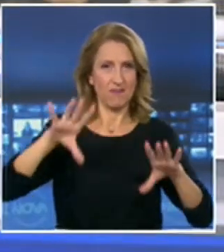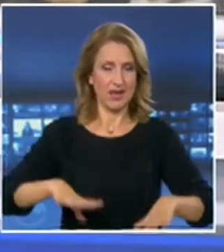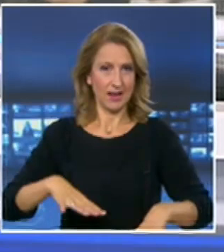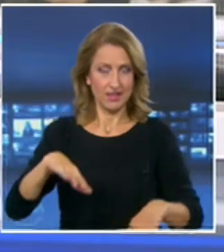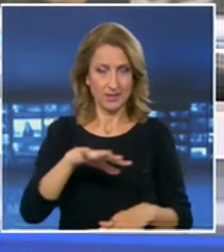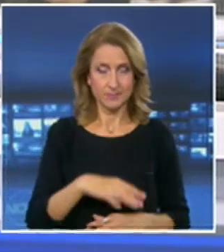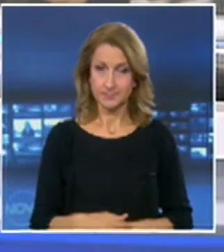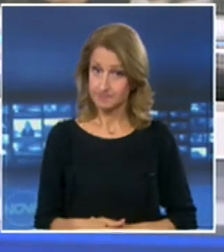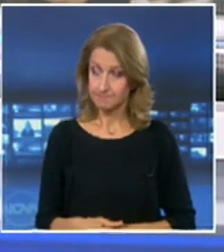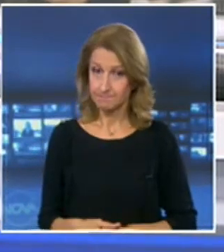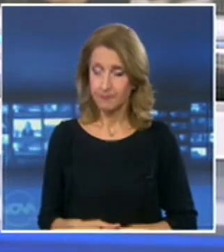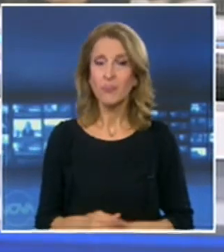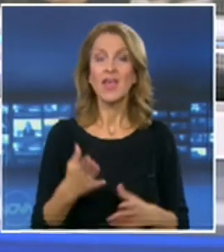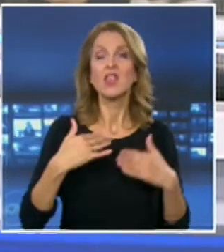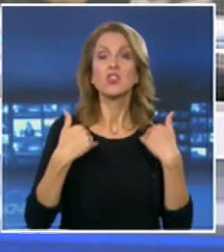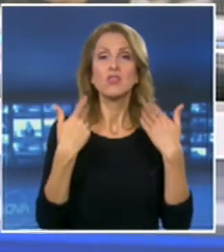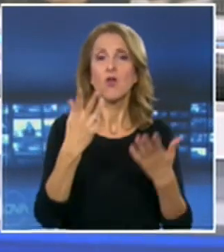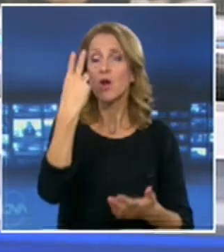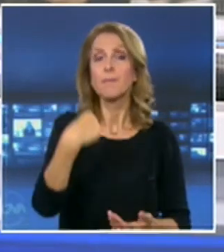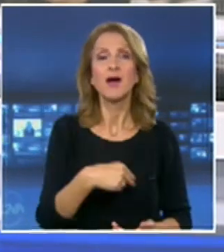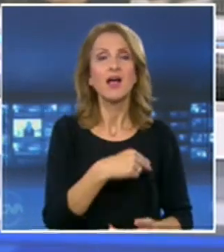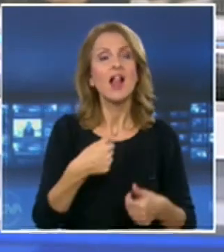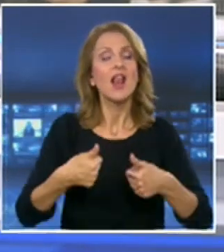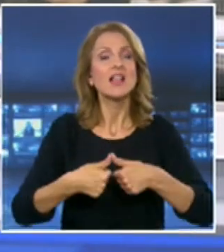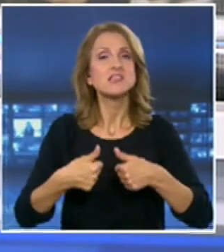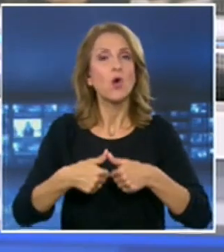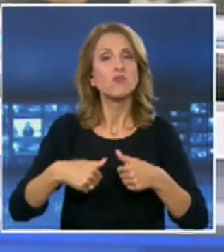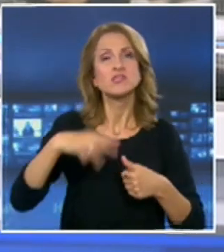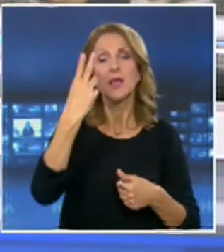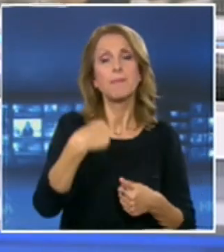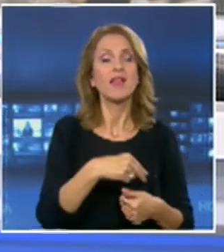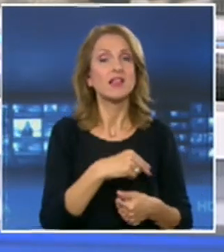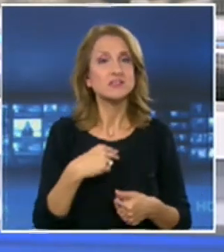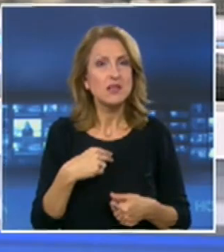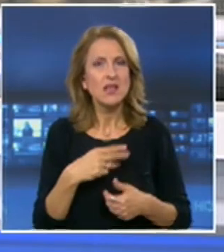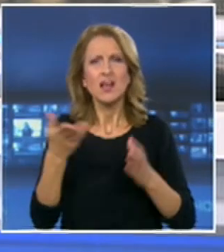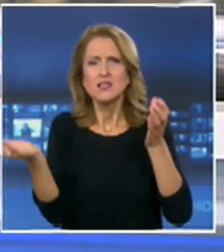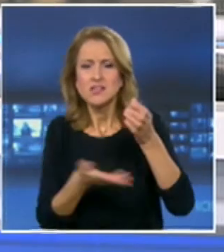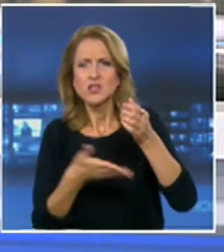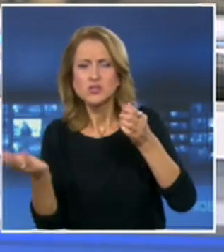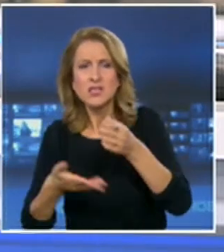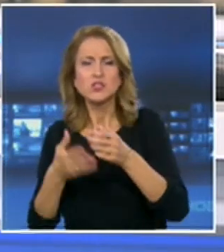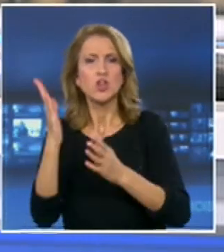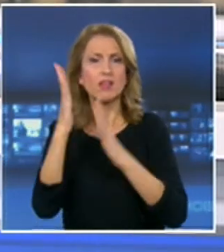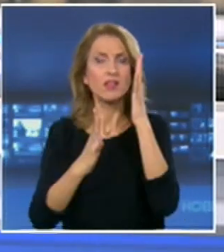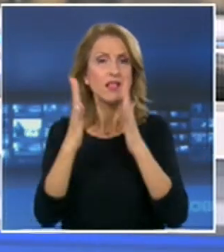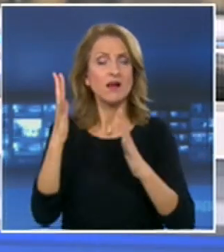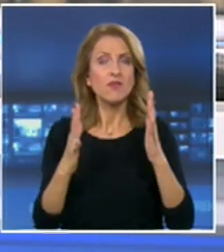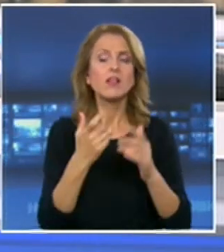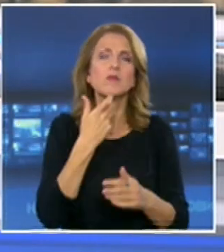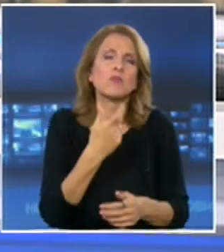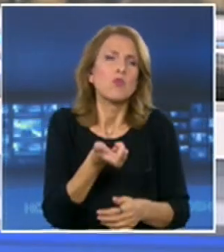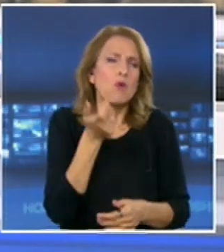Поголовна сеч в двор на манастир. Мястото е Лясковския манастир Светите Петър и Павел. Той се намира близо до Арбанаси, сред вековни